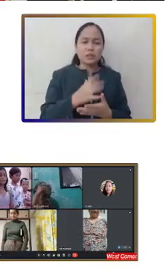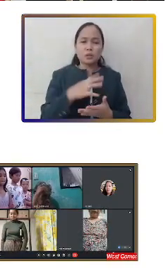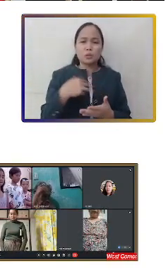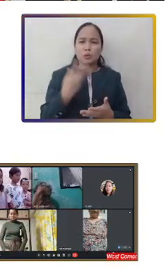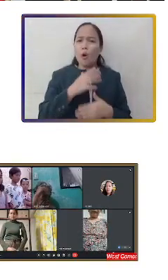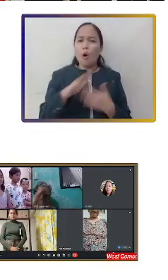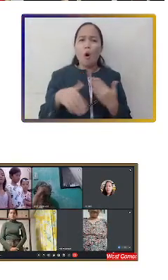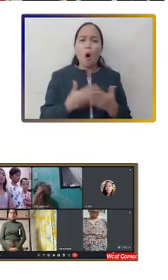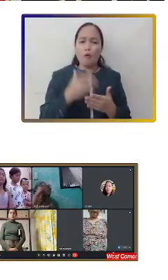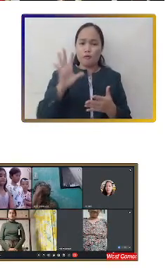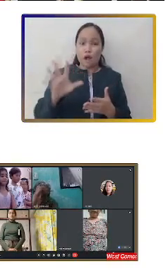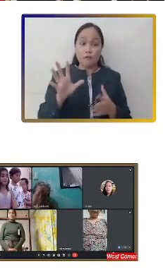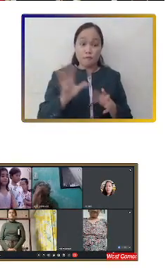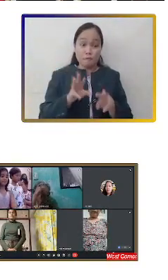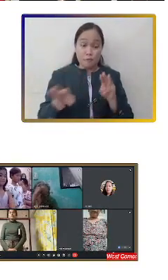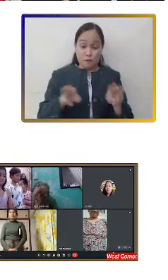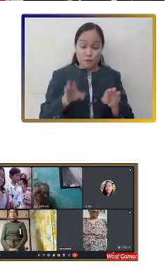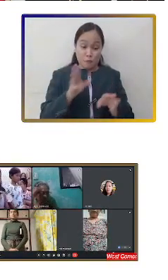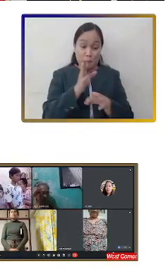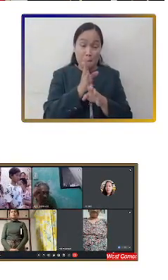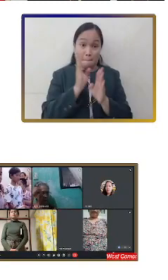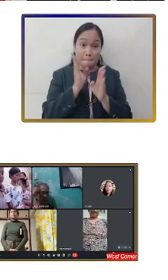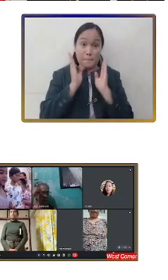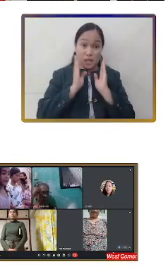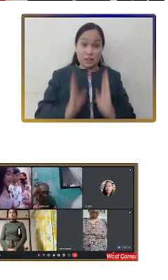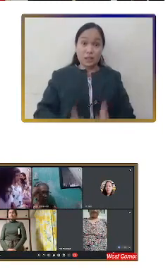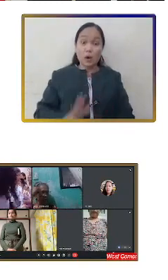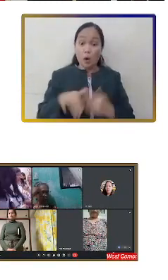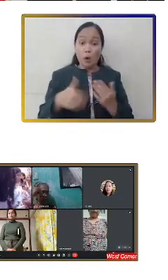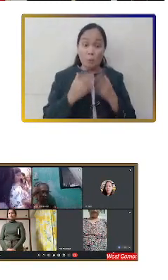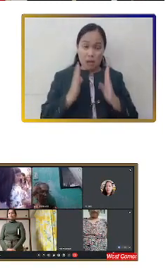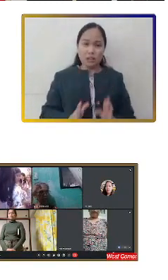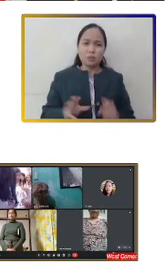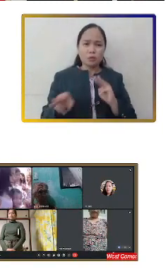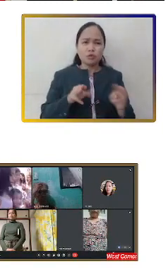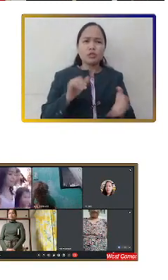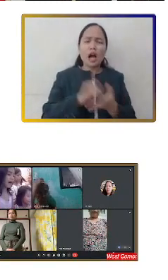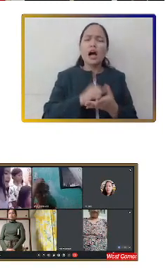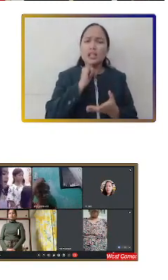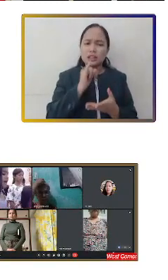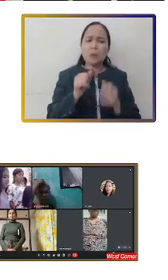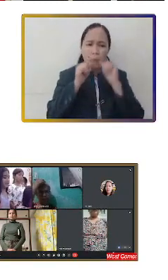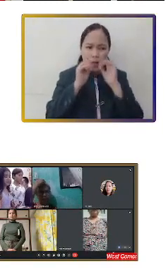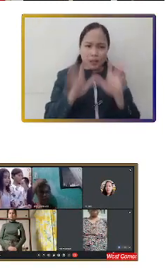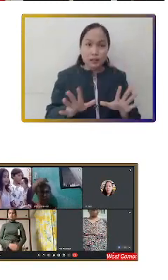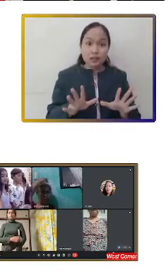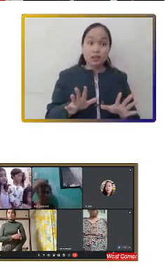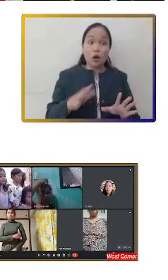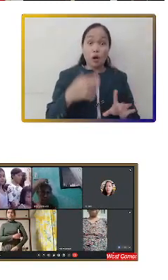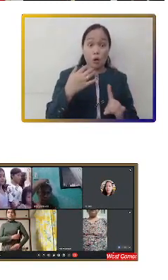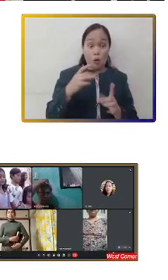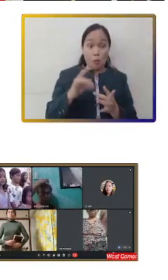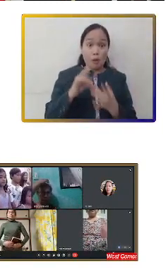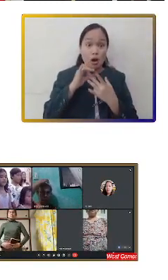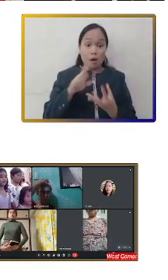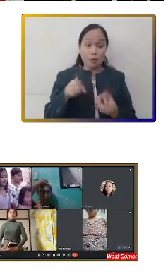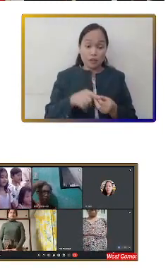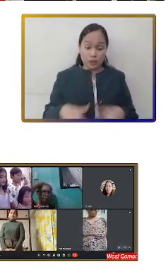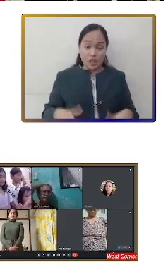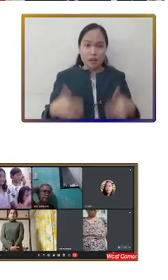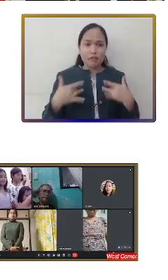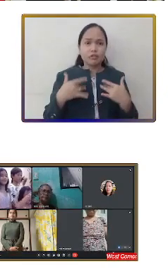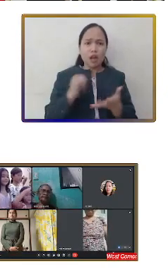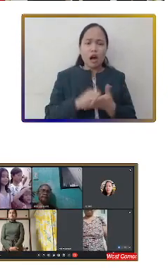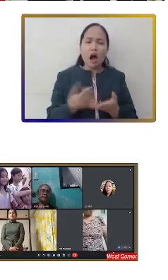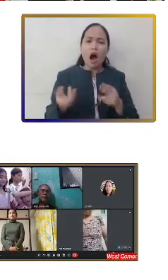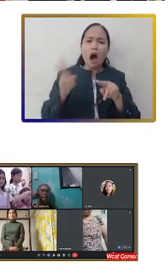Gumagana ng five senses. Blessing. Lima nga na kagad yung blessing. Isama mo pa yung buhay, anim na. Mabibigat